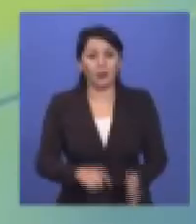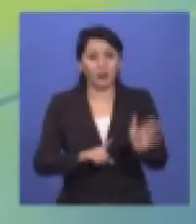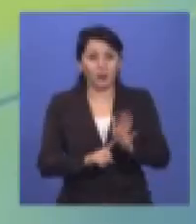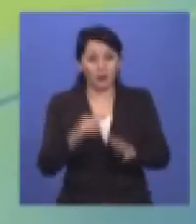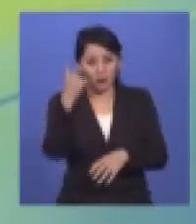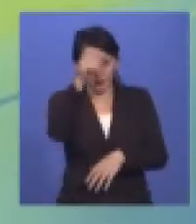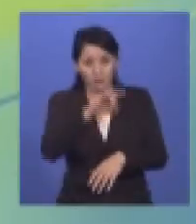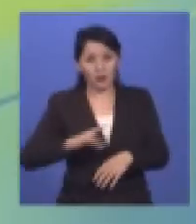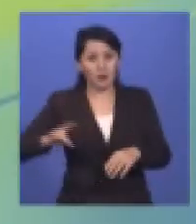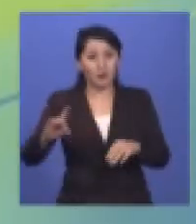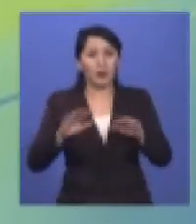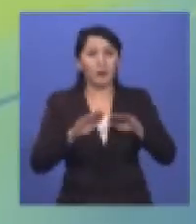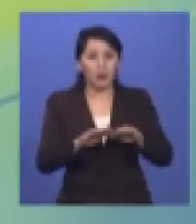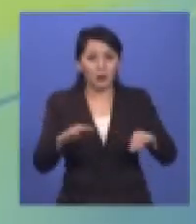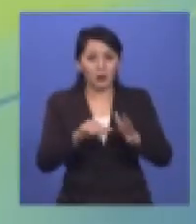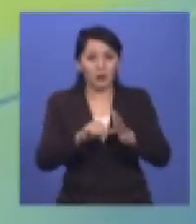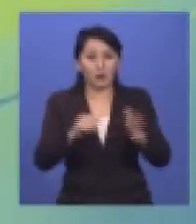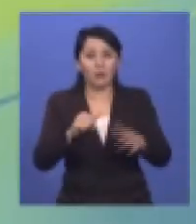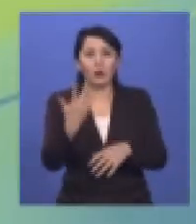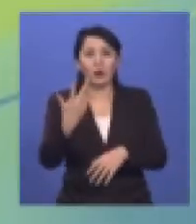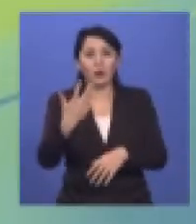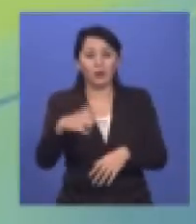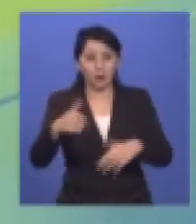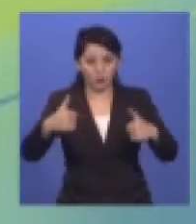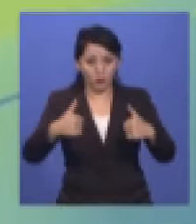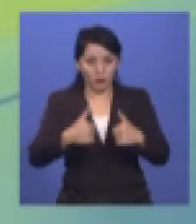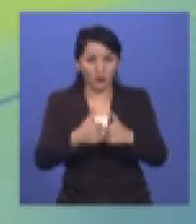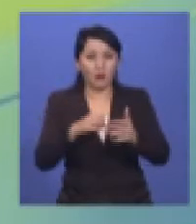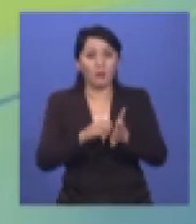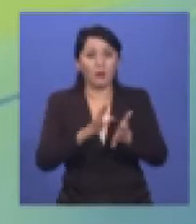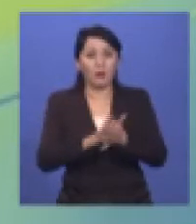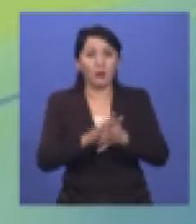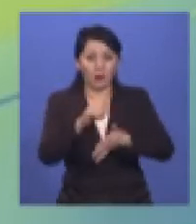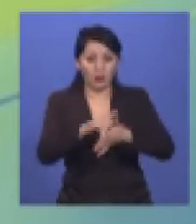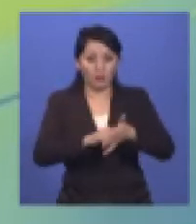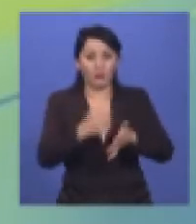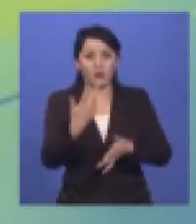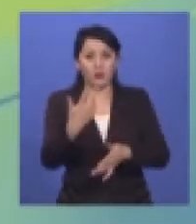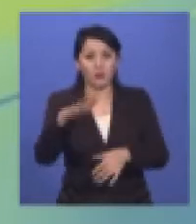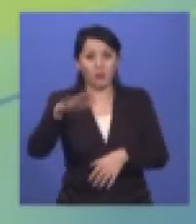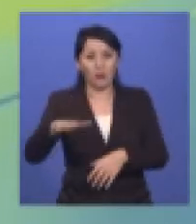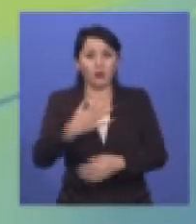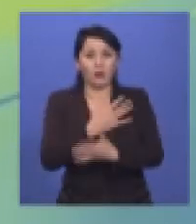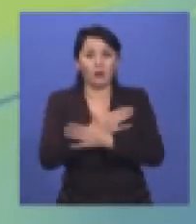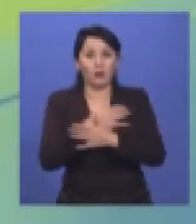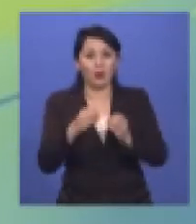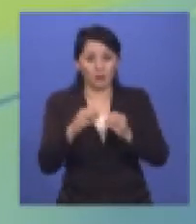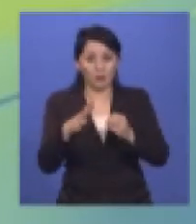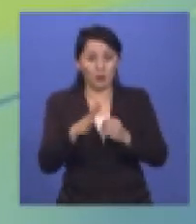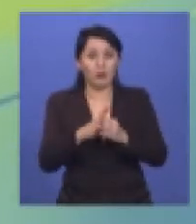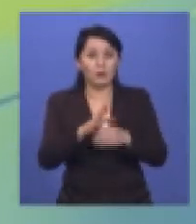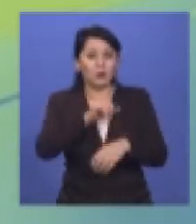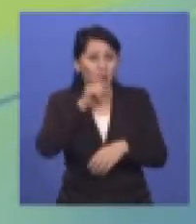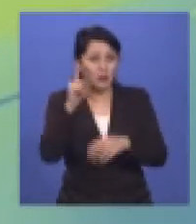Жыл басынан өңірде балалардың қатысуымен 30-дан астам жол көлік оқиғасы тіркелді. Салдарынан 3 бала қаза тапқан, ал 15 жеткіншек